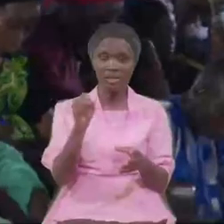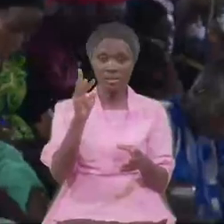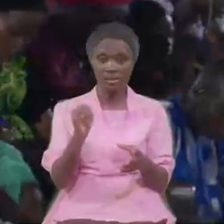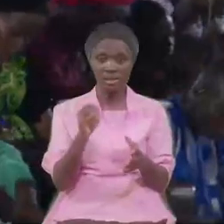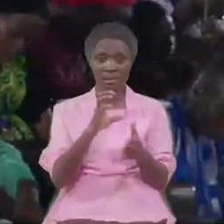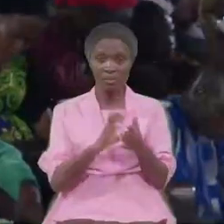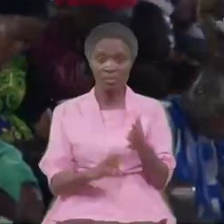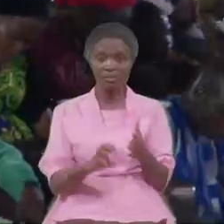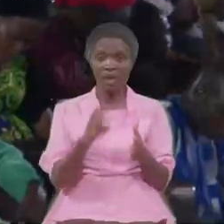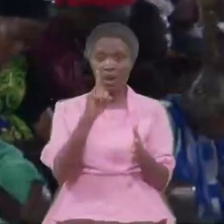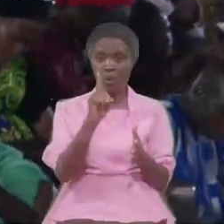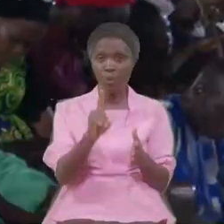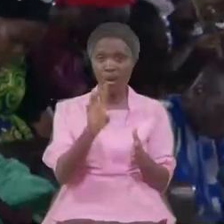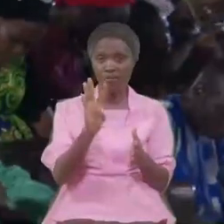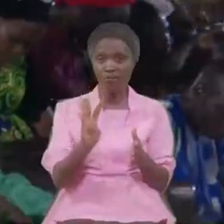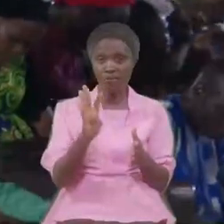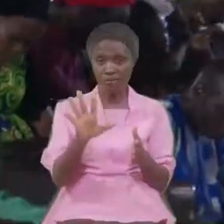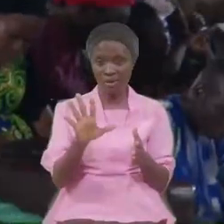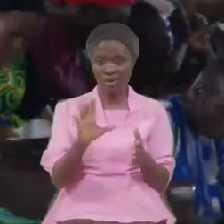Psaume 145.